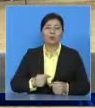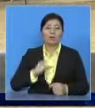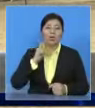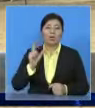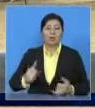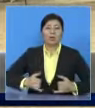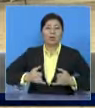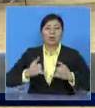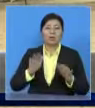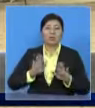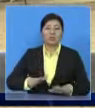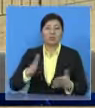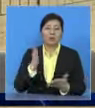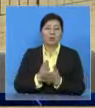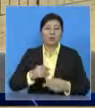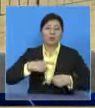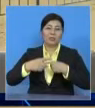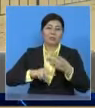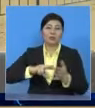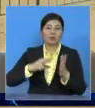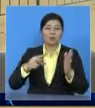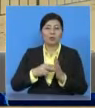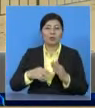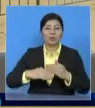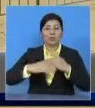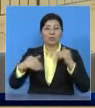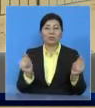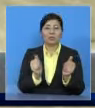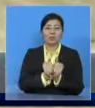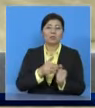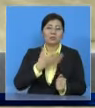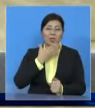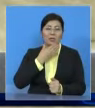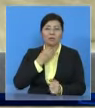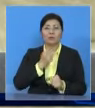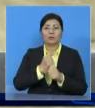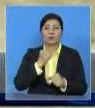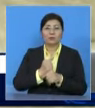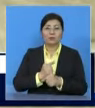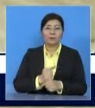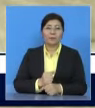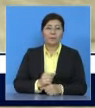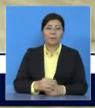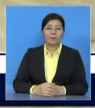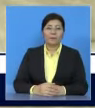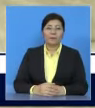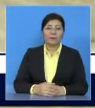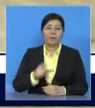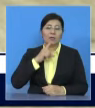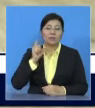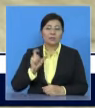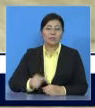бұрыш та табылады осы жерден. Ендігі жоспар алаңның айналасын абаттандыру. Комплекс ретінде қарастырылған ғой.